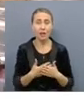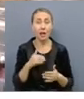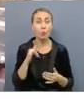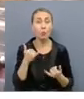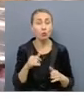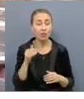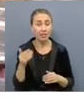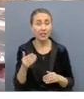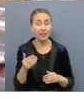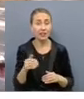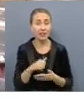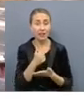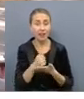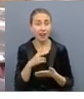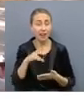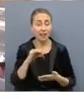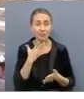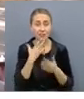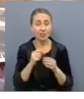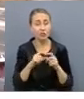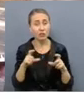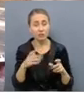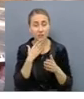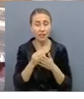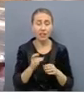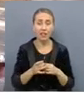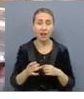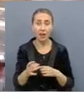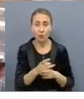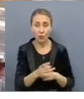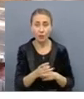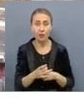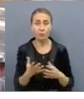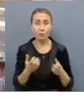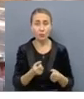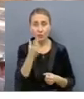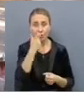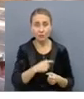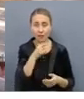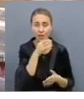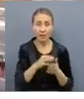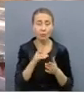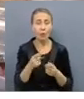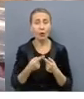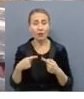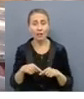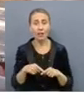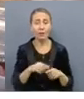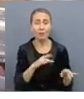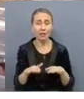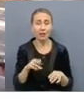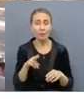сейчас являются лидерами в своих школах, в своих районах, берут на себя ответственность по организации мероприятий, да,